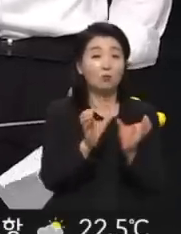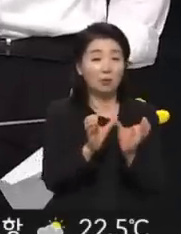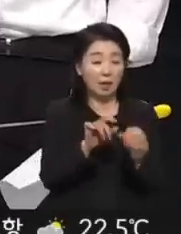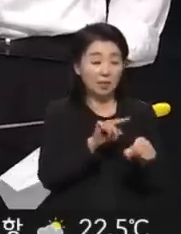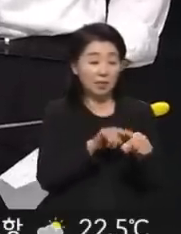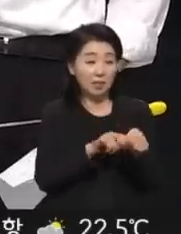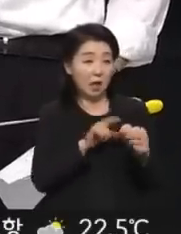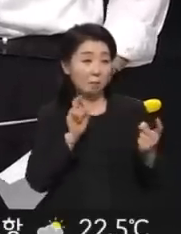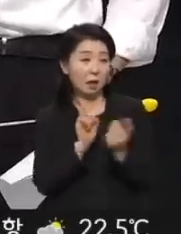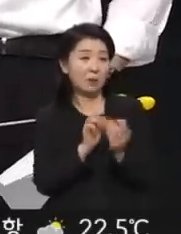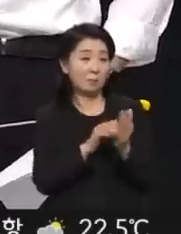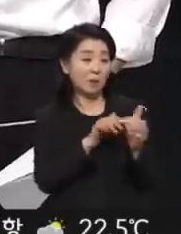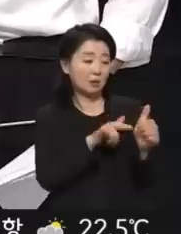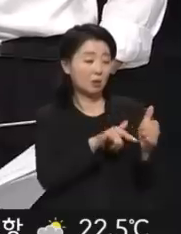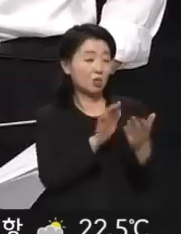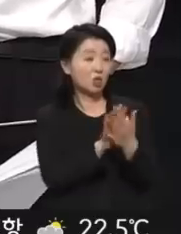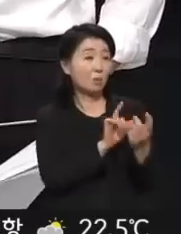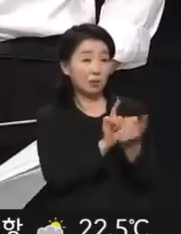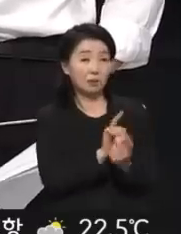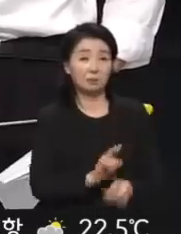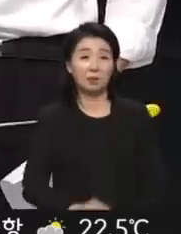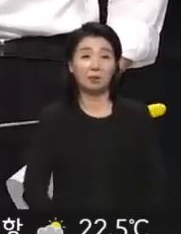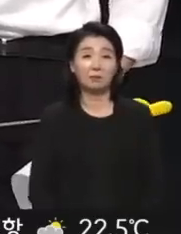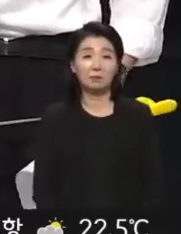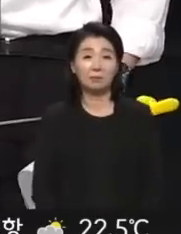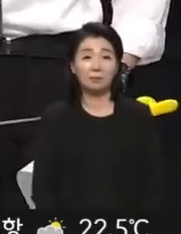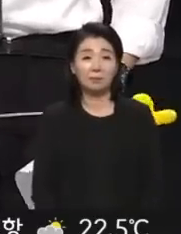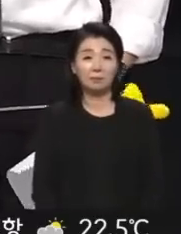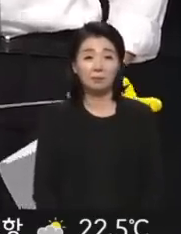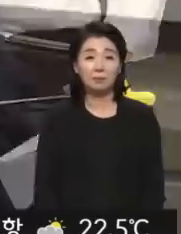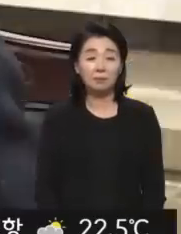내서 전 씨를 직접 찾아가기도 했었죠.